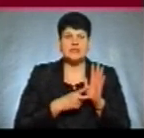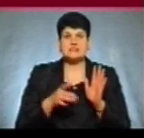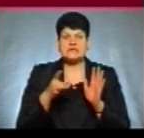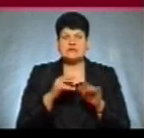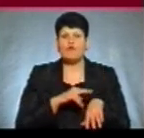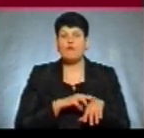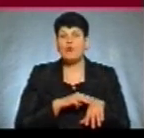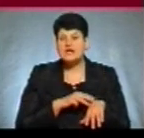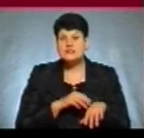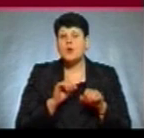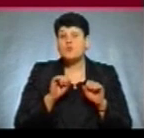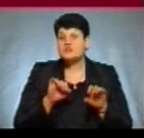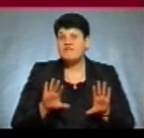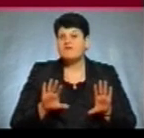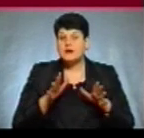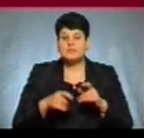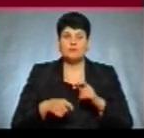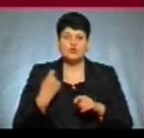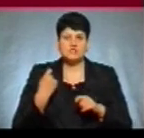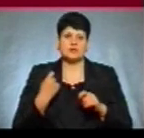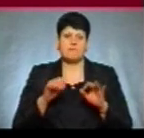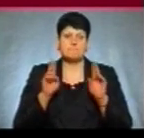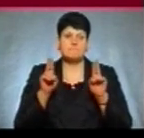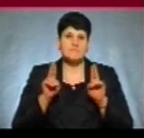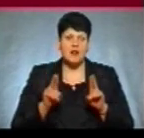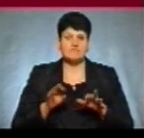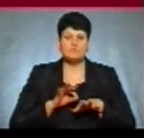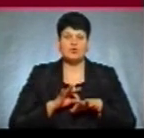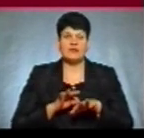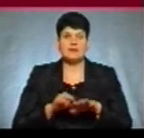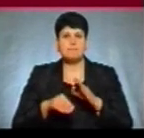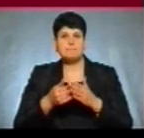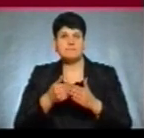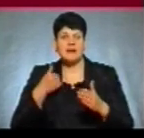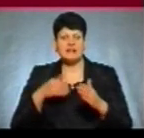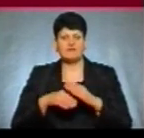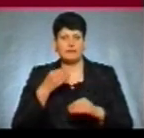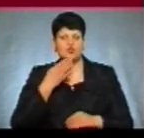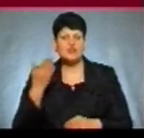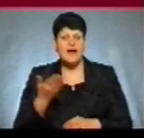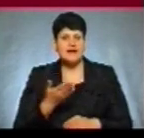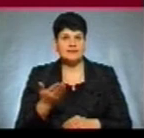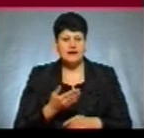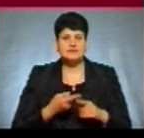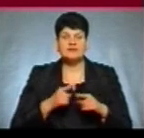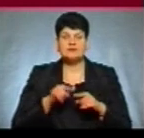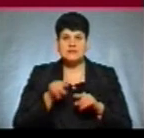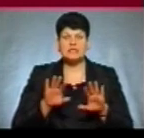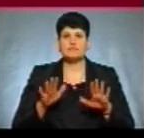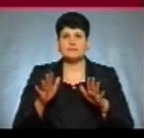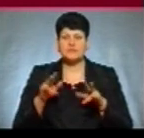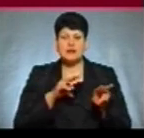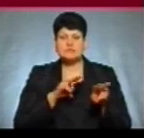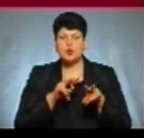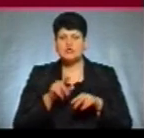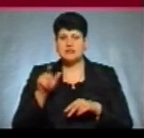можливих випадків порушення правил ведення передвиборчої агітації. В цих випадках спостерігачі дали